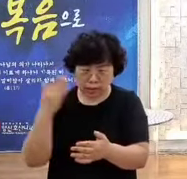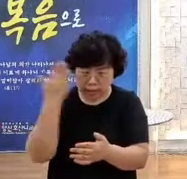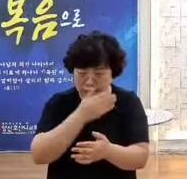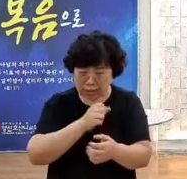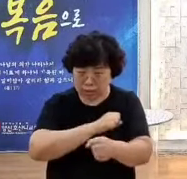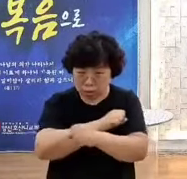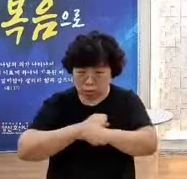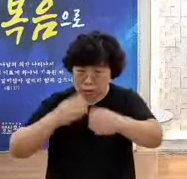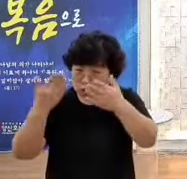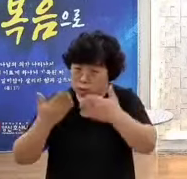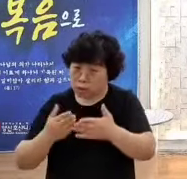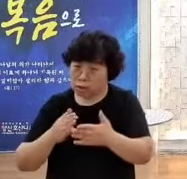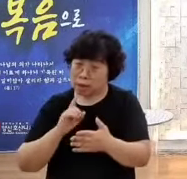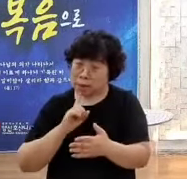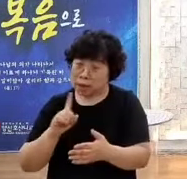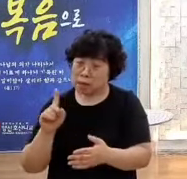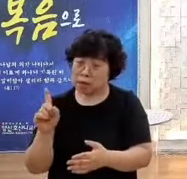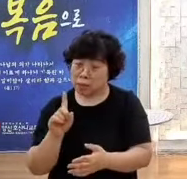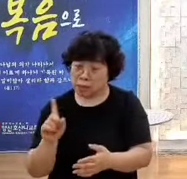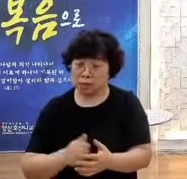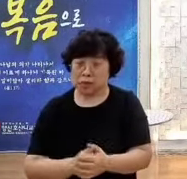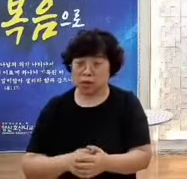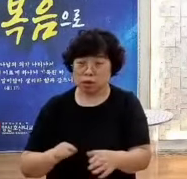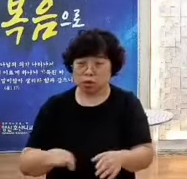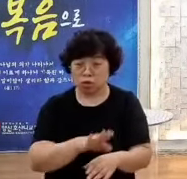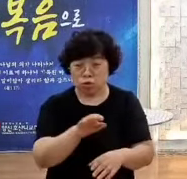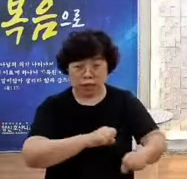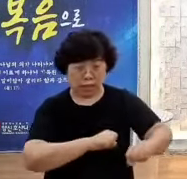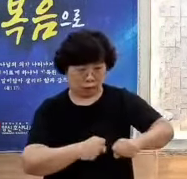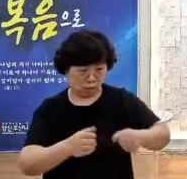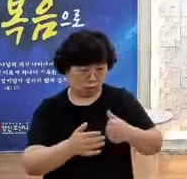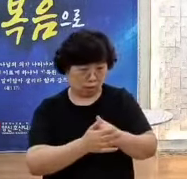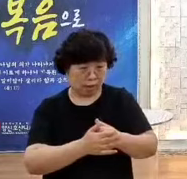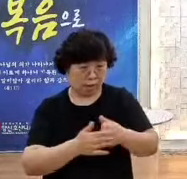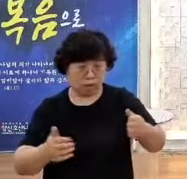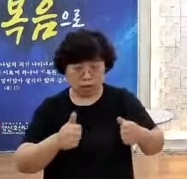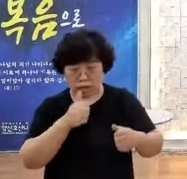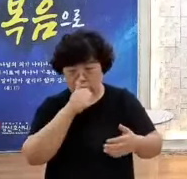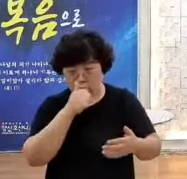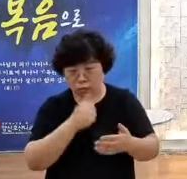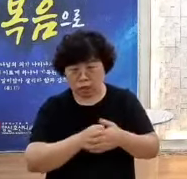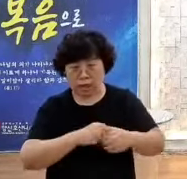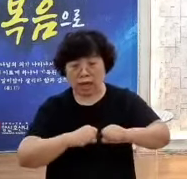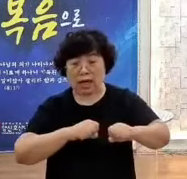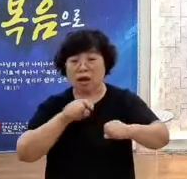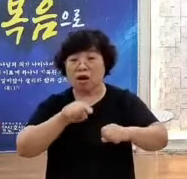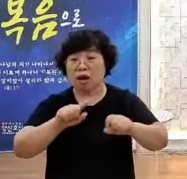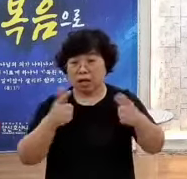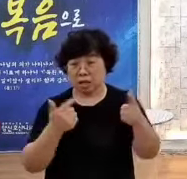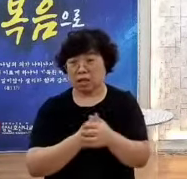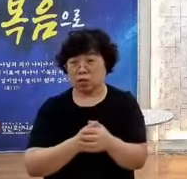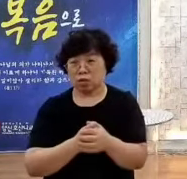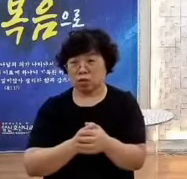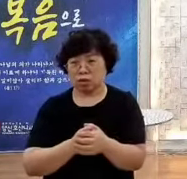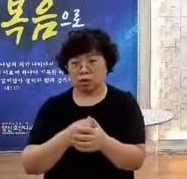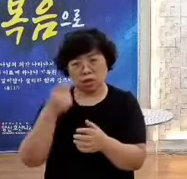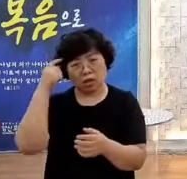사하여 주셨는데 그게 우리의 어떤 행위로 된 게 아니다라는 이 절대로 착각하면 안 된다.